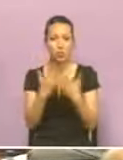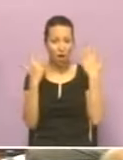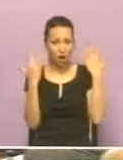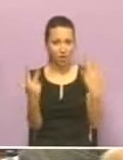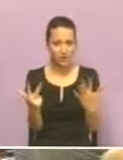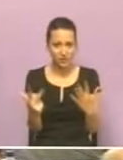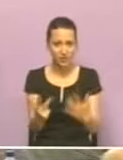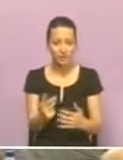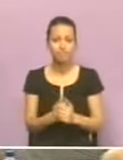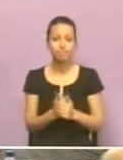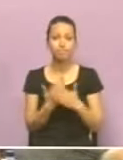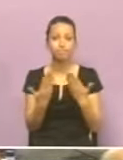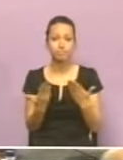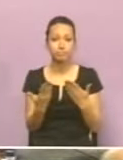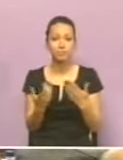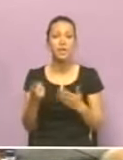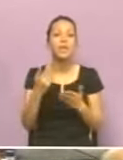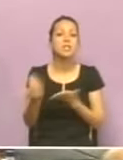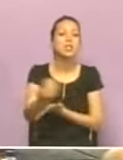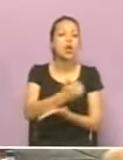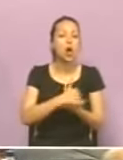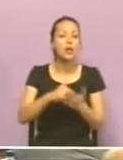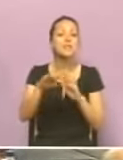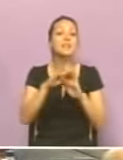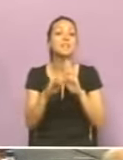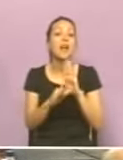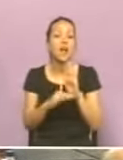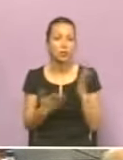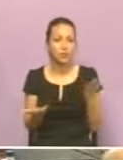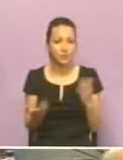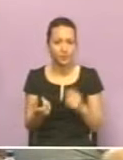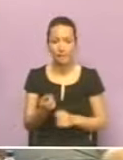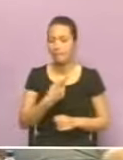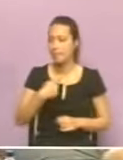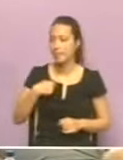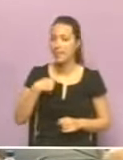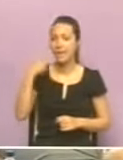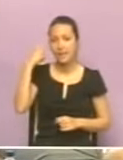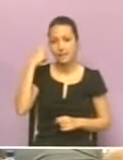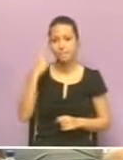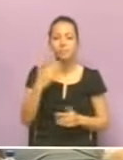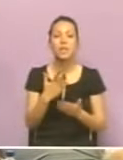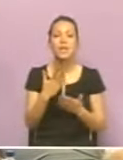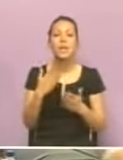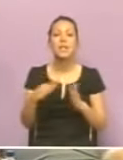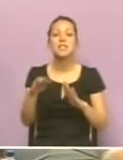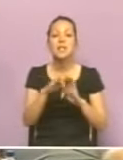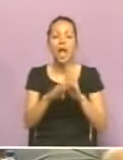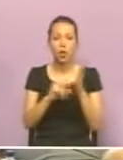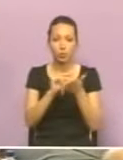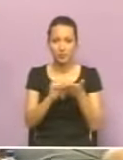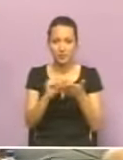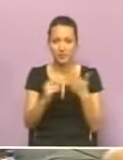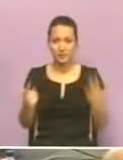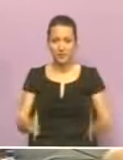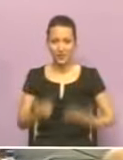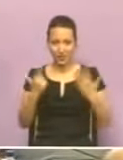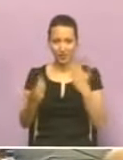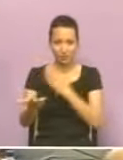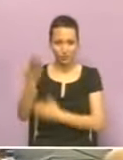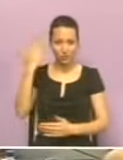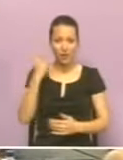pa svrha ovoga da se primeni zakon, između ostalog. Podsjetit ću vas da je zakon pisan pre 7 godina, pisan je u vreme